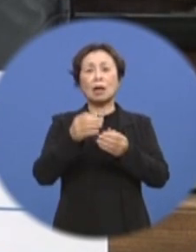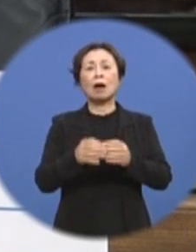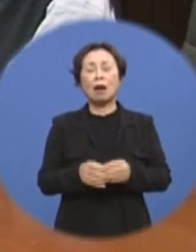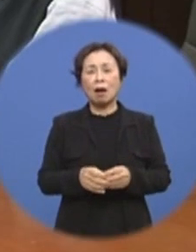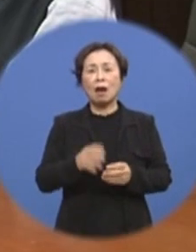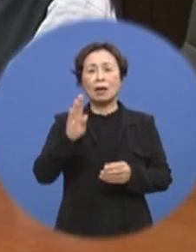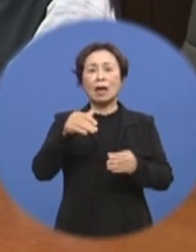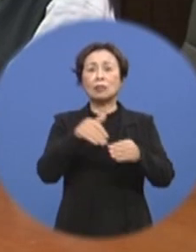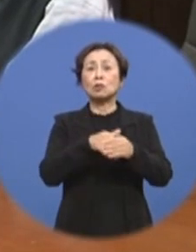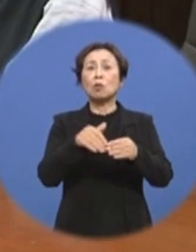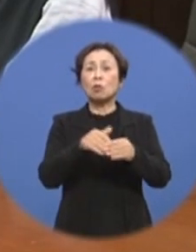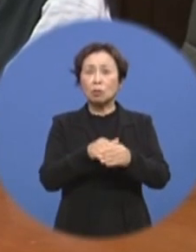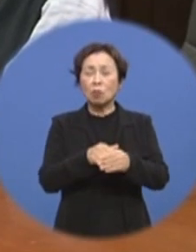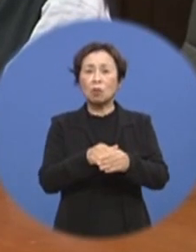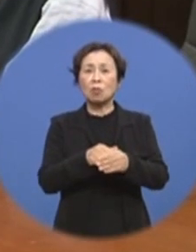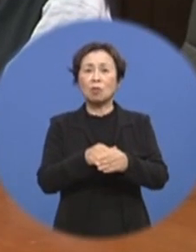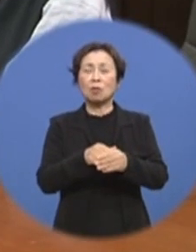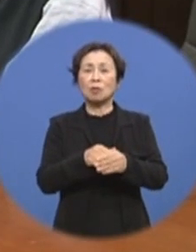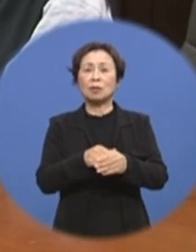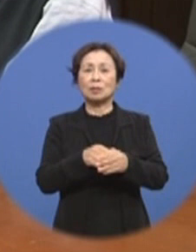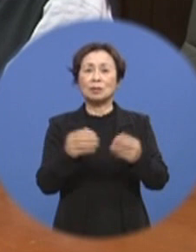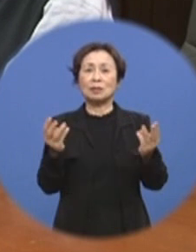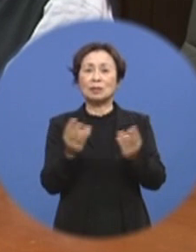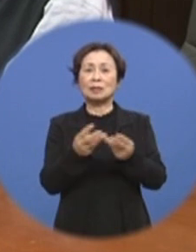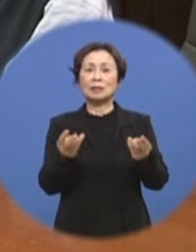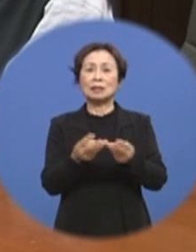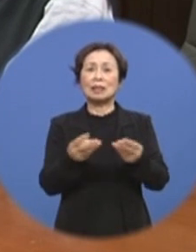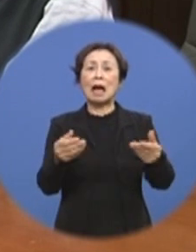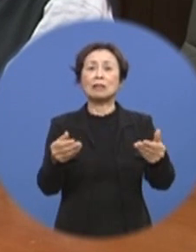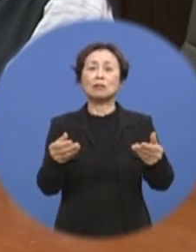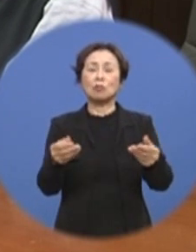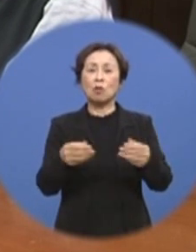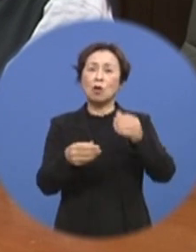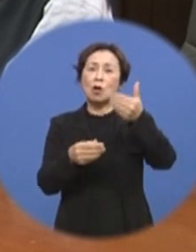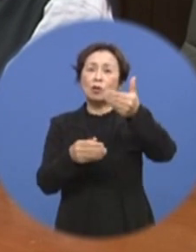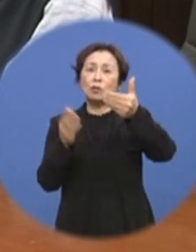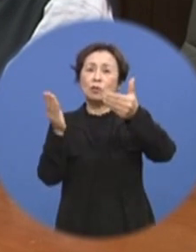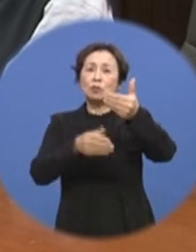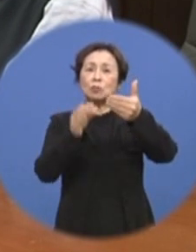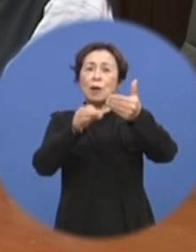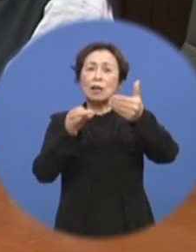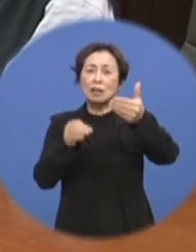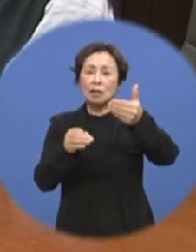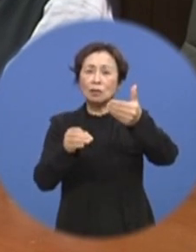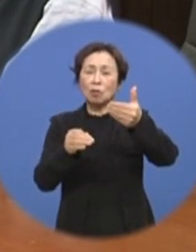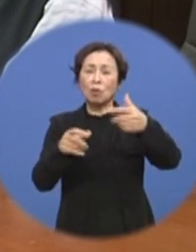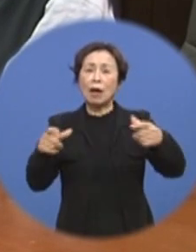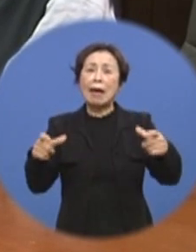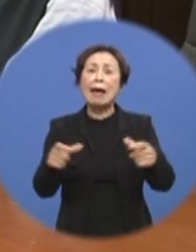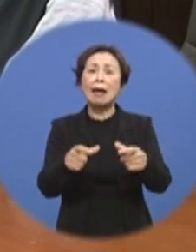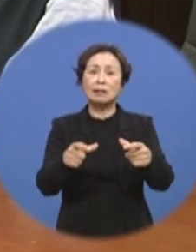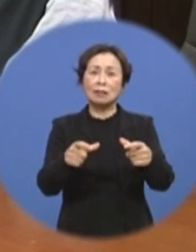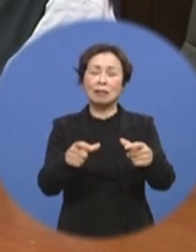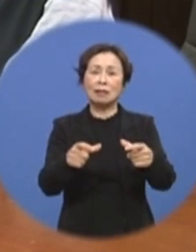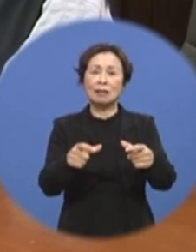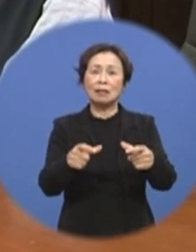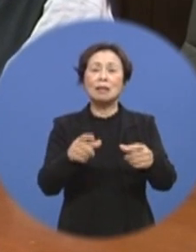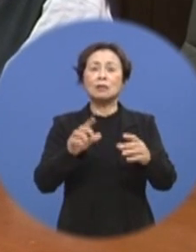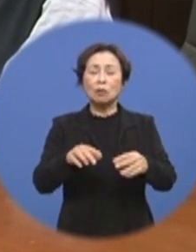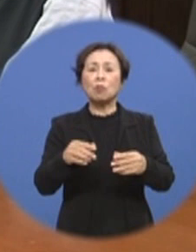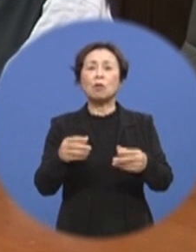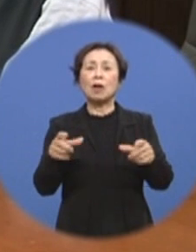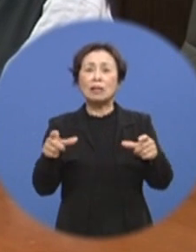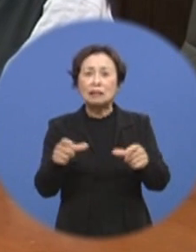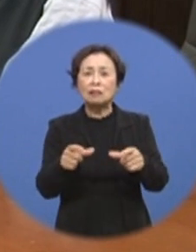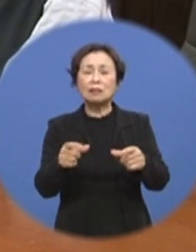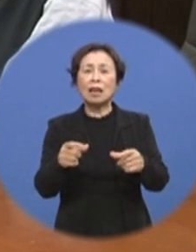ているんです kazuoだから今そのカットされた分ばに仕事をしているからとっても忙しいんですよ賢者